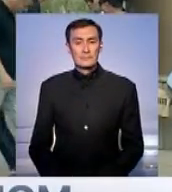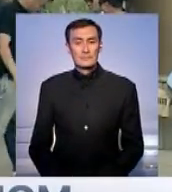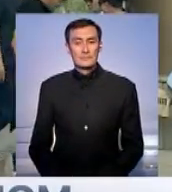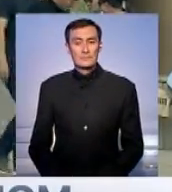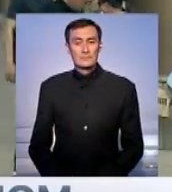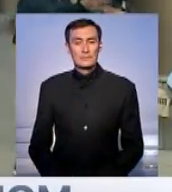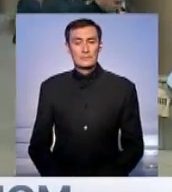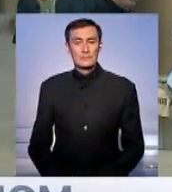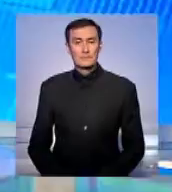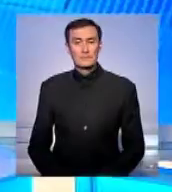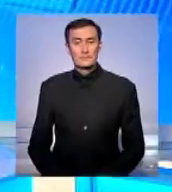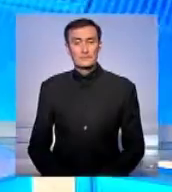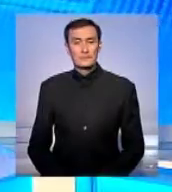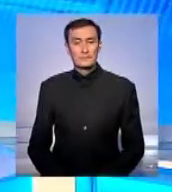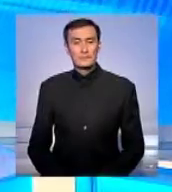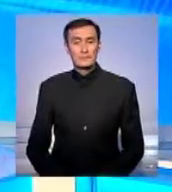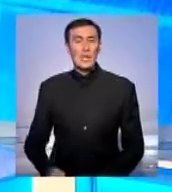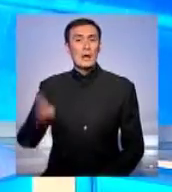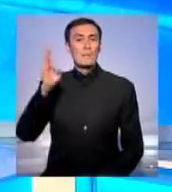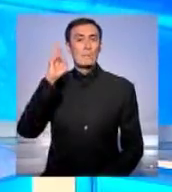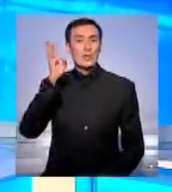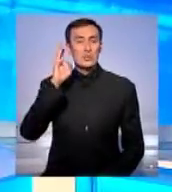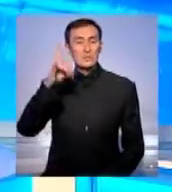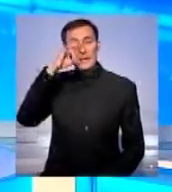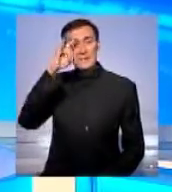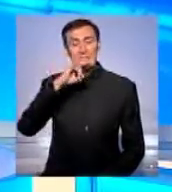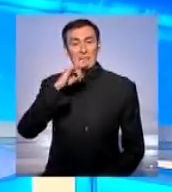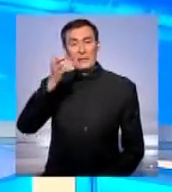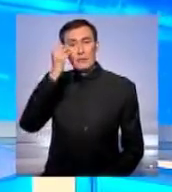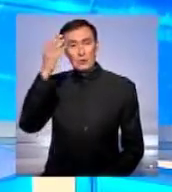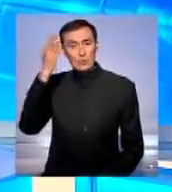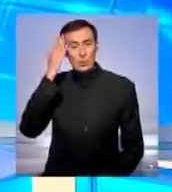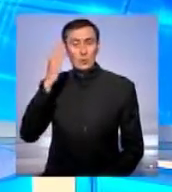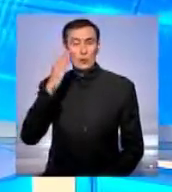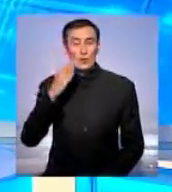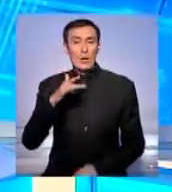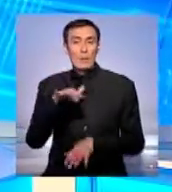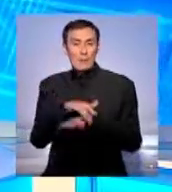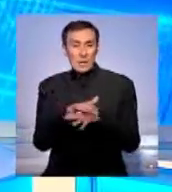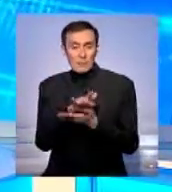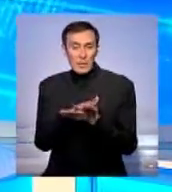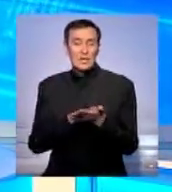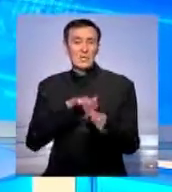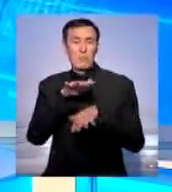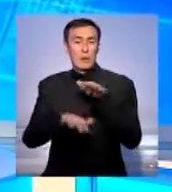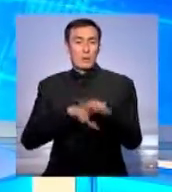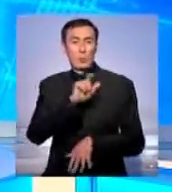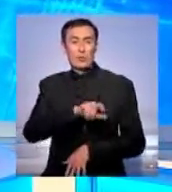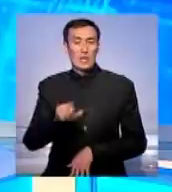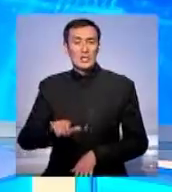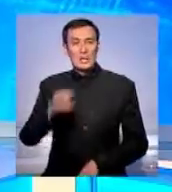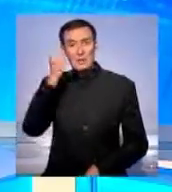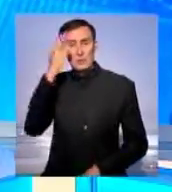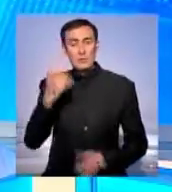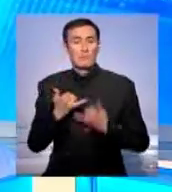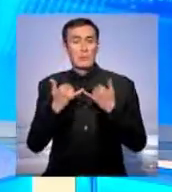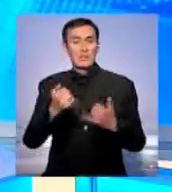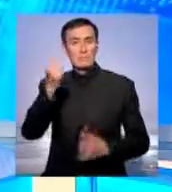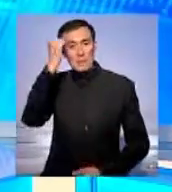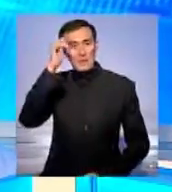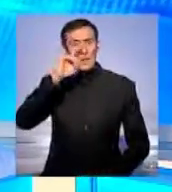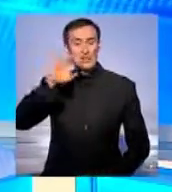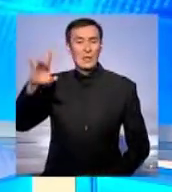Астана. В посольстве Казахстана в Токио не прекращается поток граждан Японии, желающих почтить